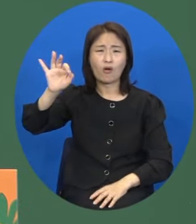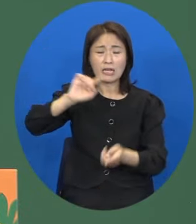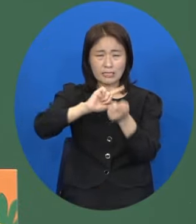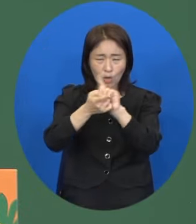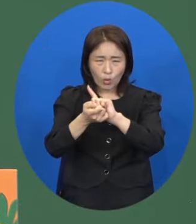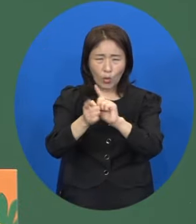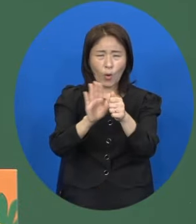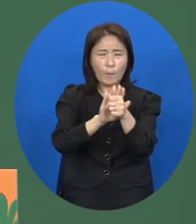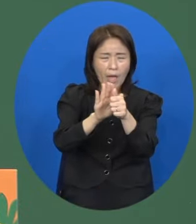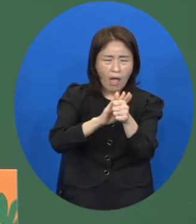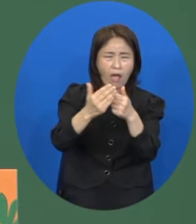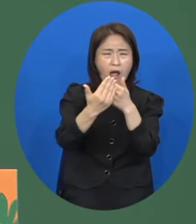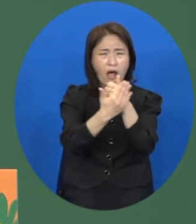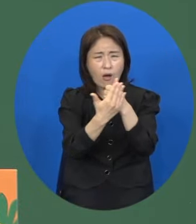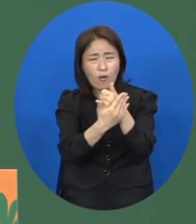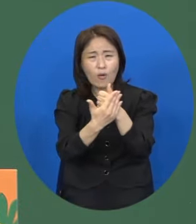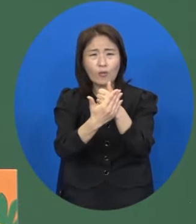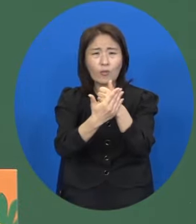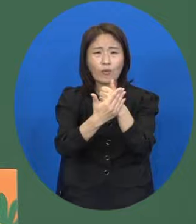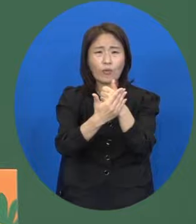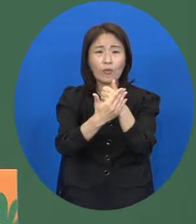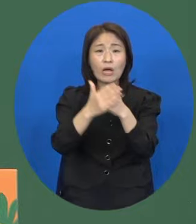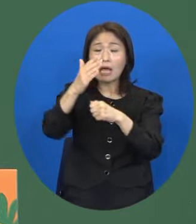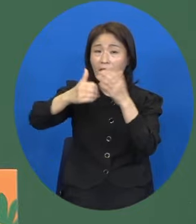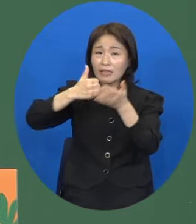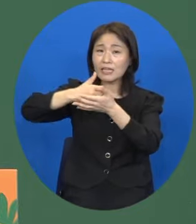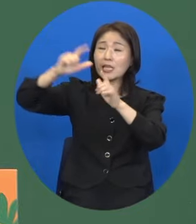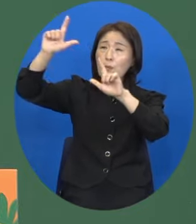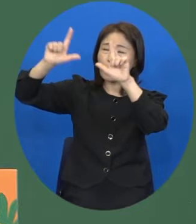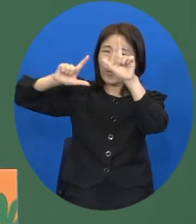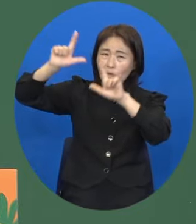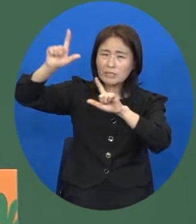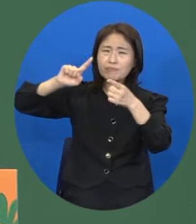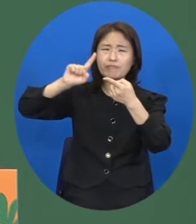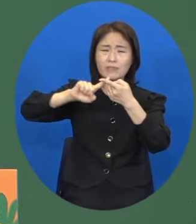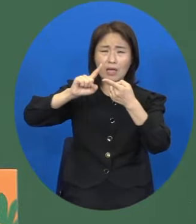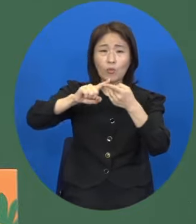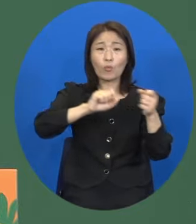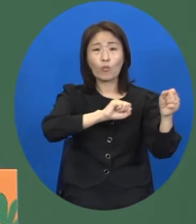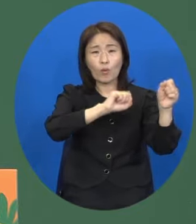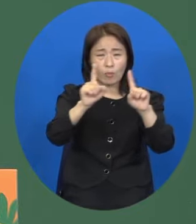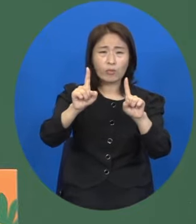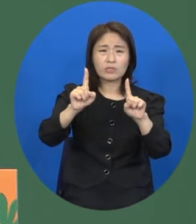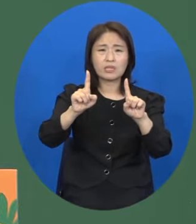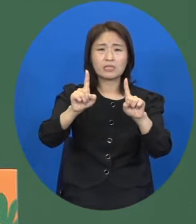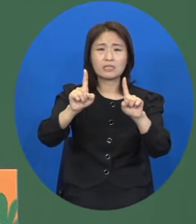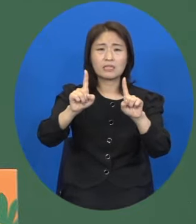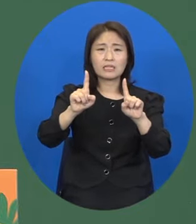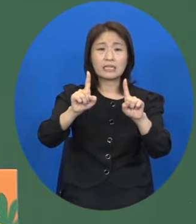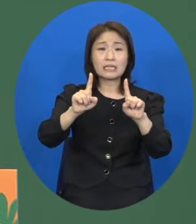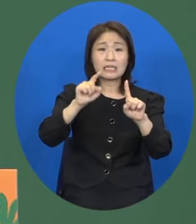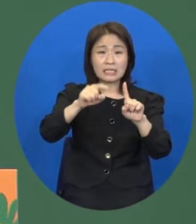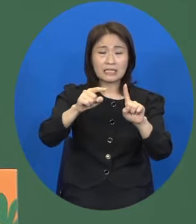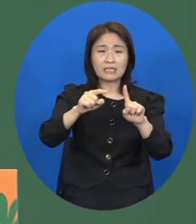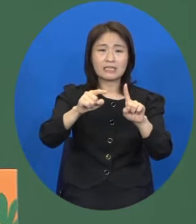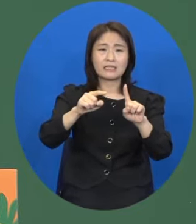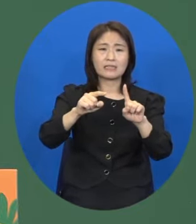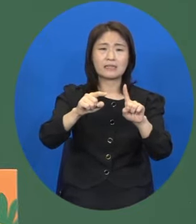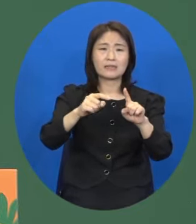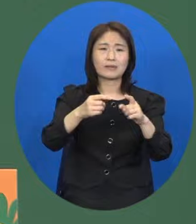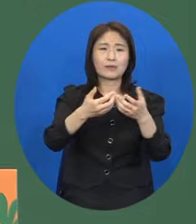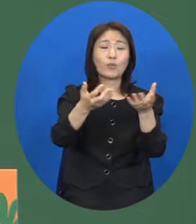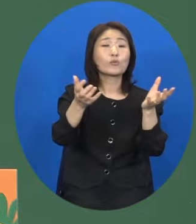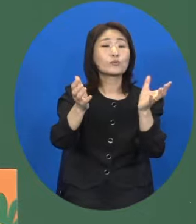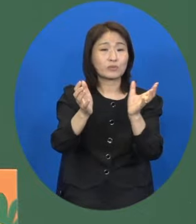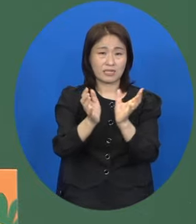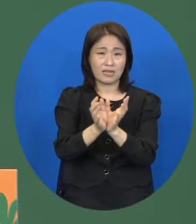배려하고 인정하여 하나님 형상이 회복되는 공동체, 그 공동체가